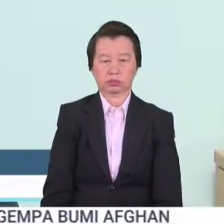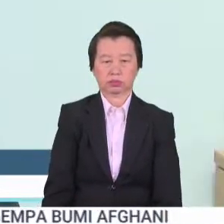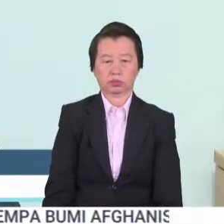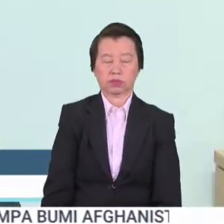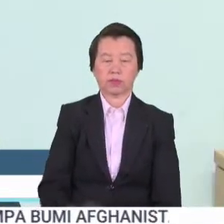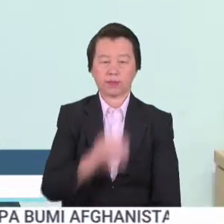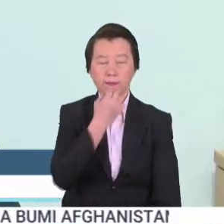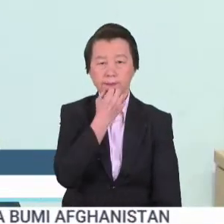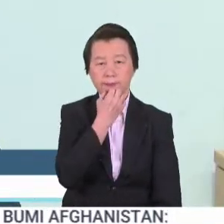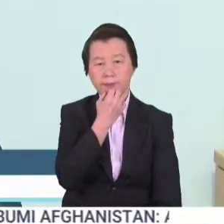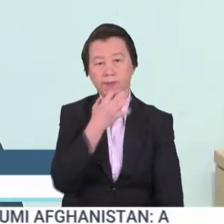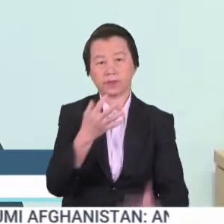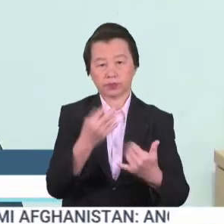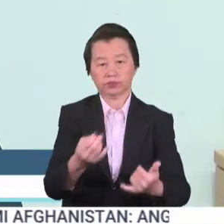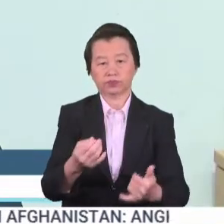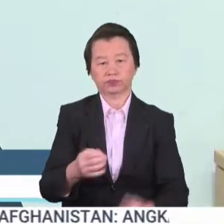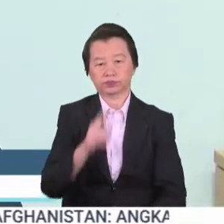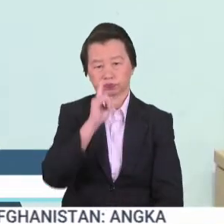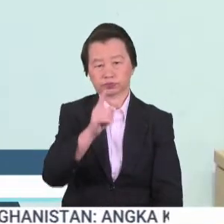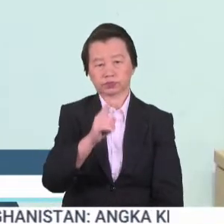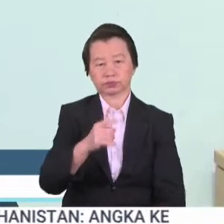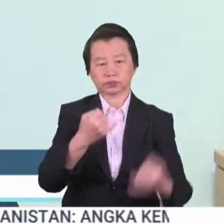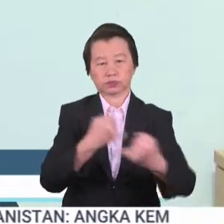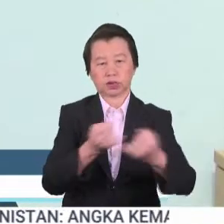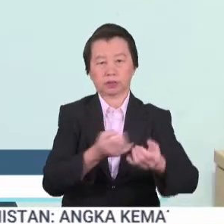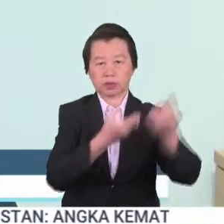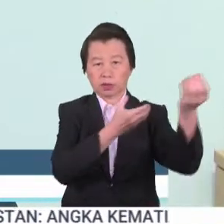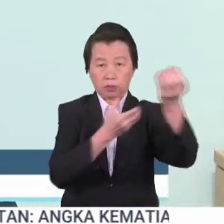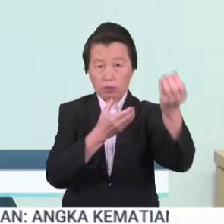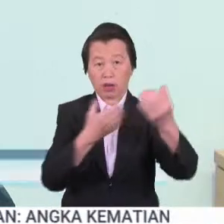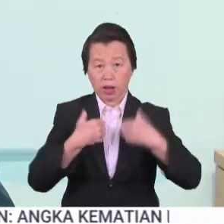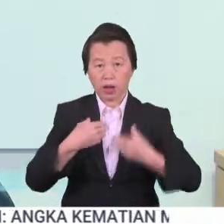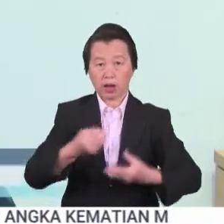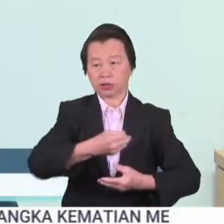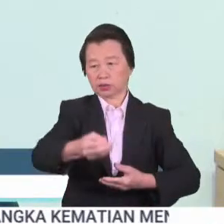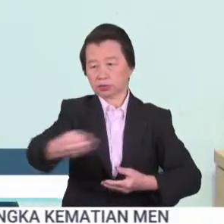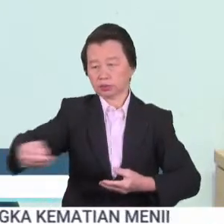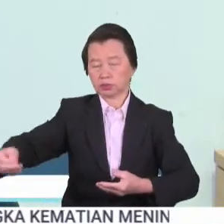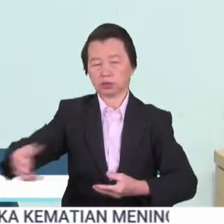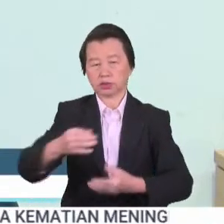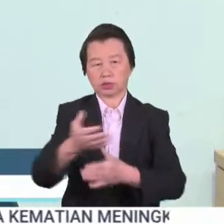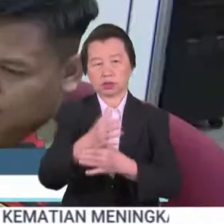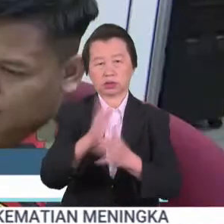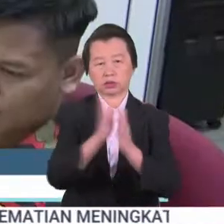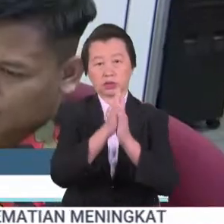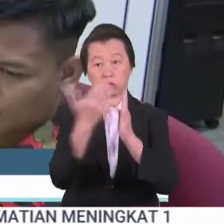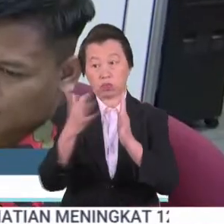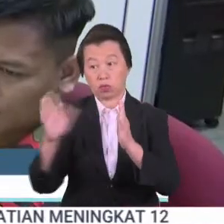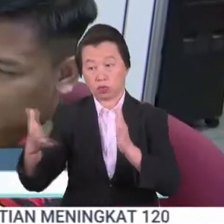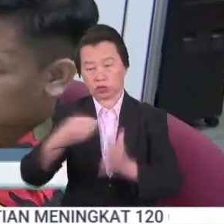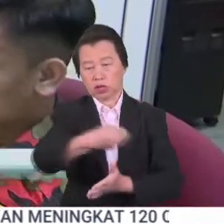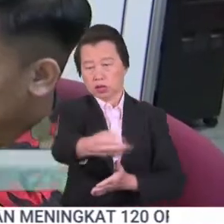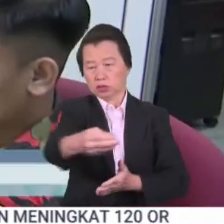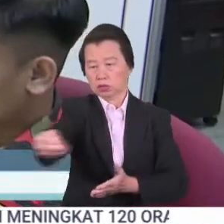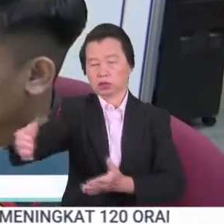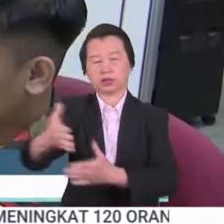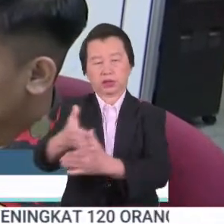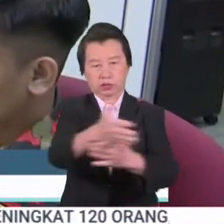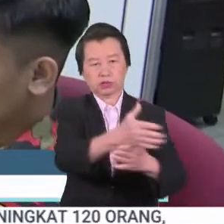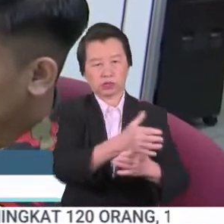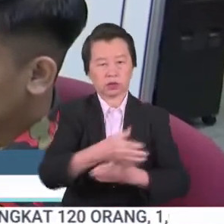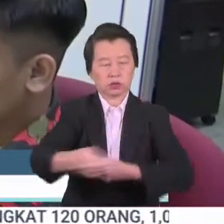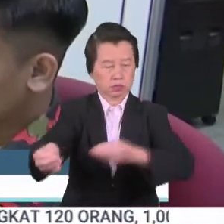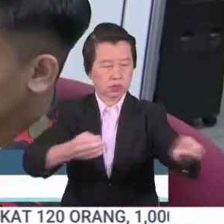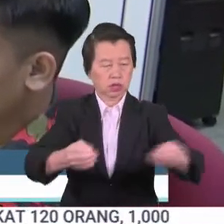pelajar selain itu juga sebenarnya jabatan Bomba ada mengedarkan dan juga berkongsi bros-brosure dan risalah-risalah yang